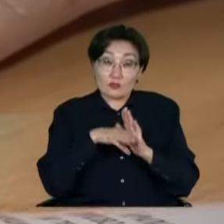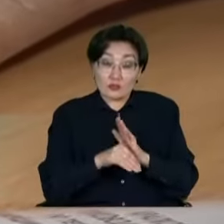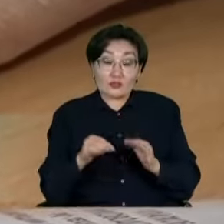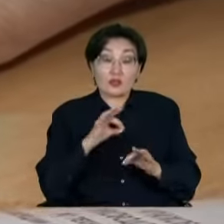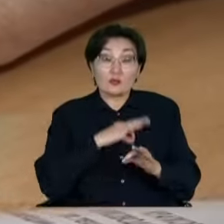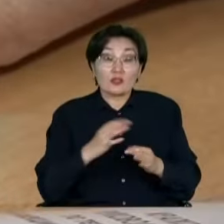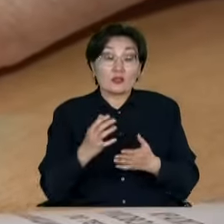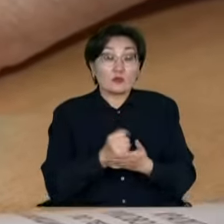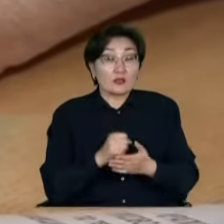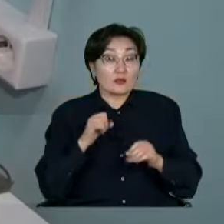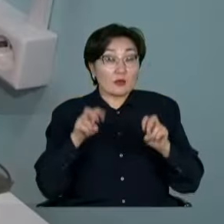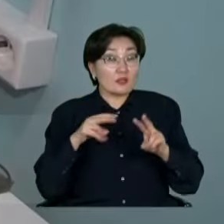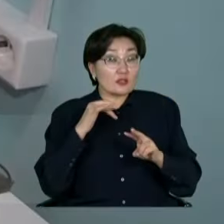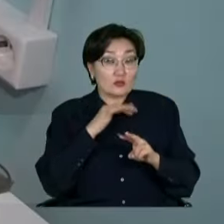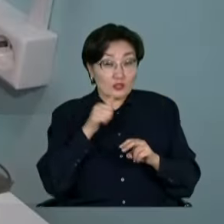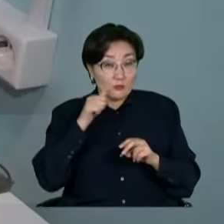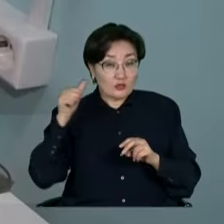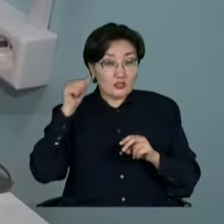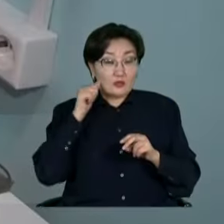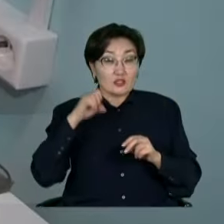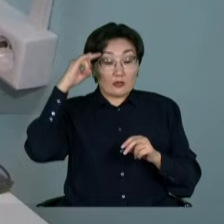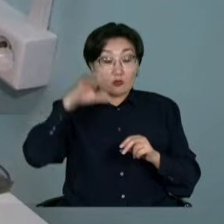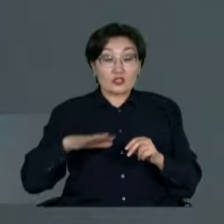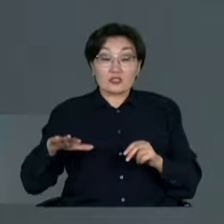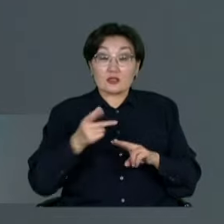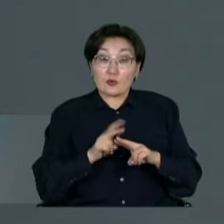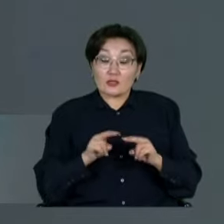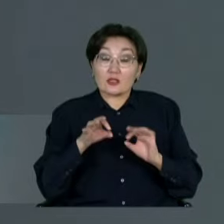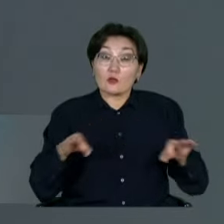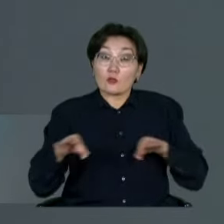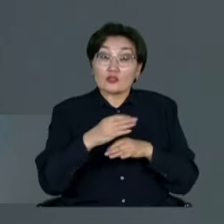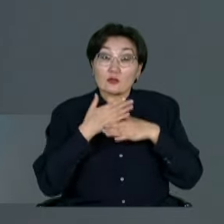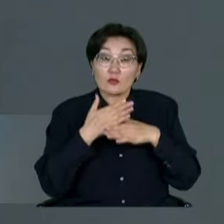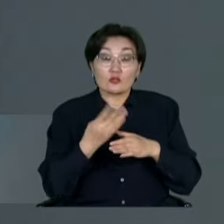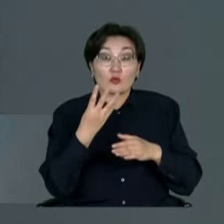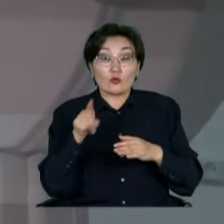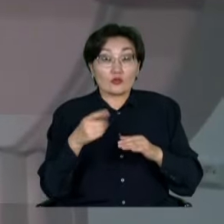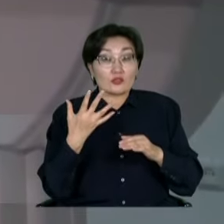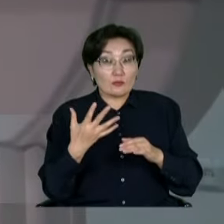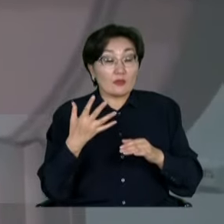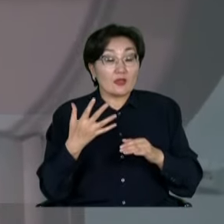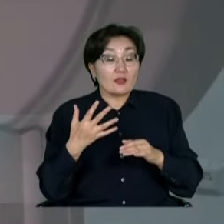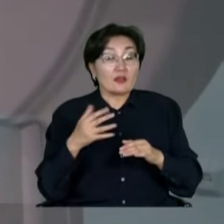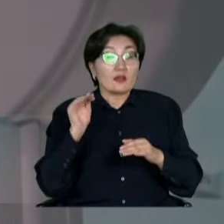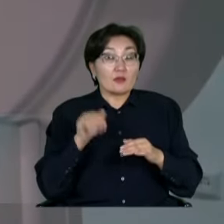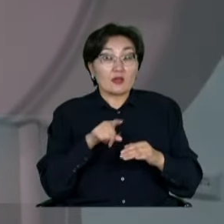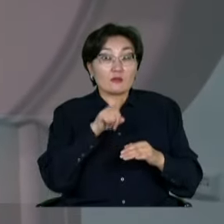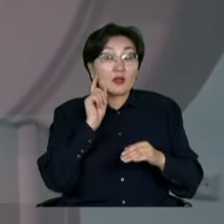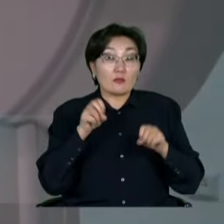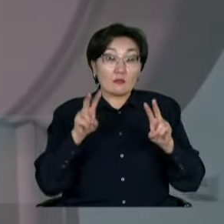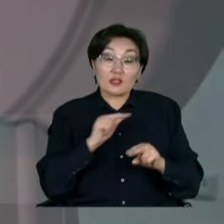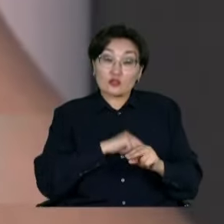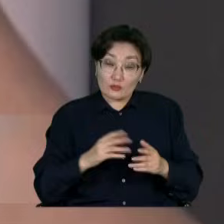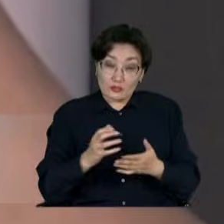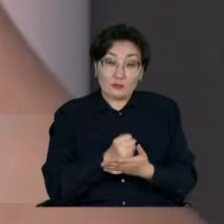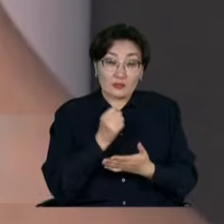көріп отырған мамандар көп қазір. Былтырдың өзінде еліміз бойынша осы бастама арқылы 9,5 мың жас маман жұмысқа орналасқан. Аяулым